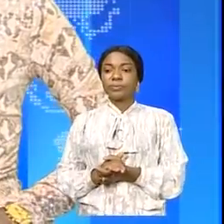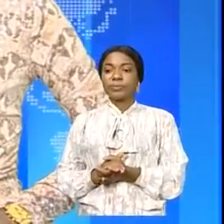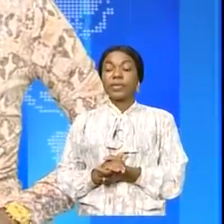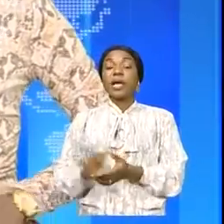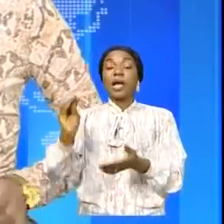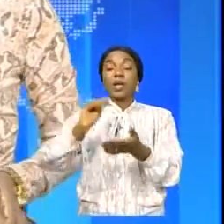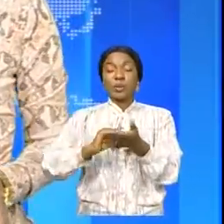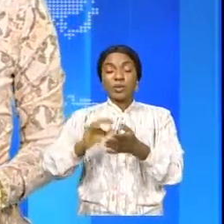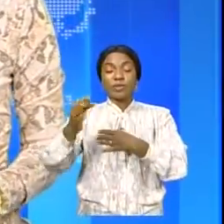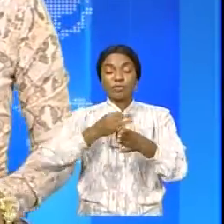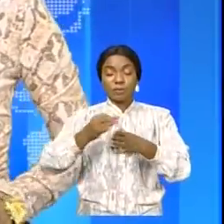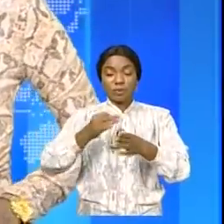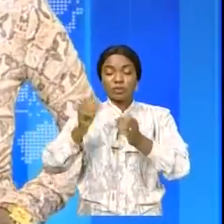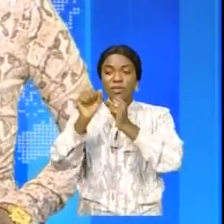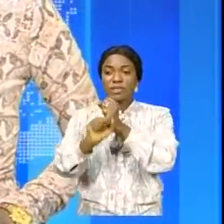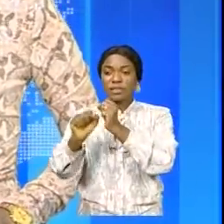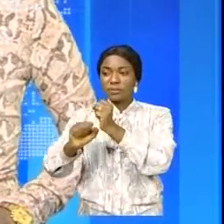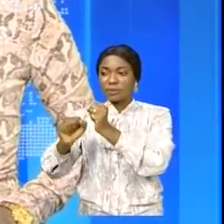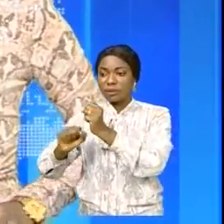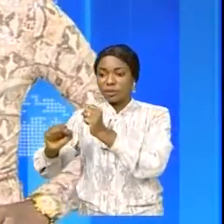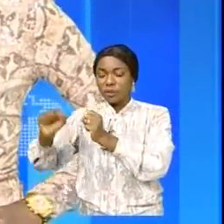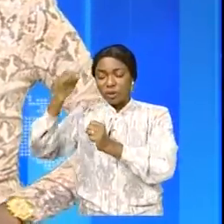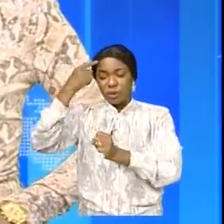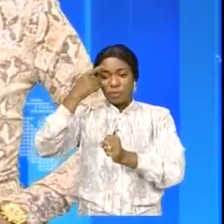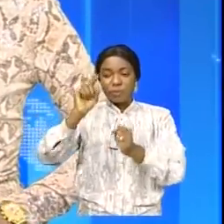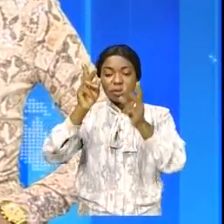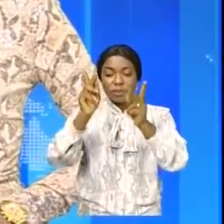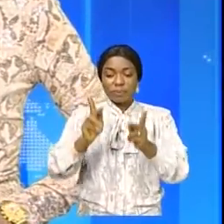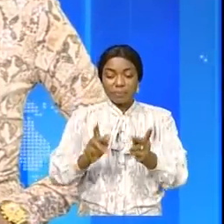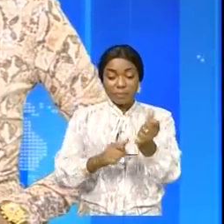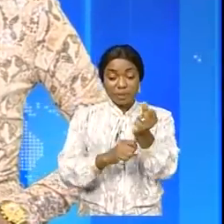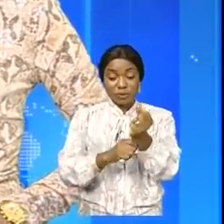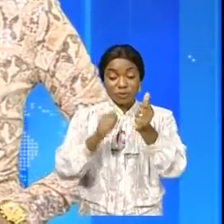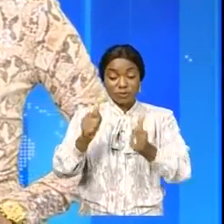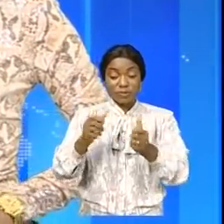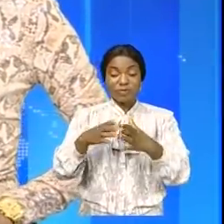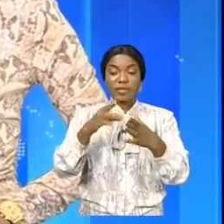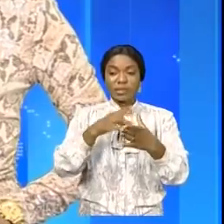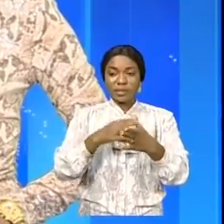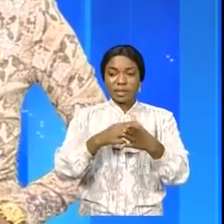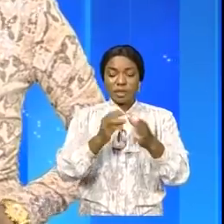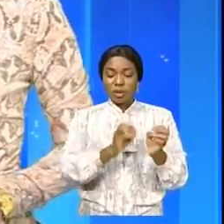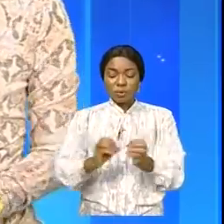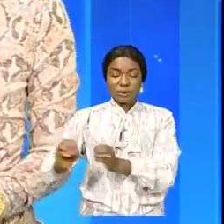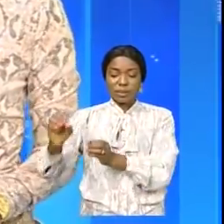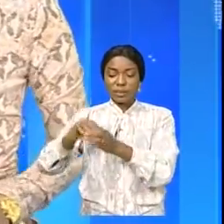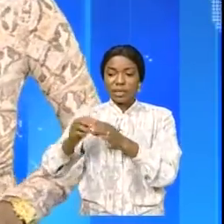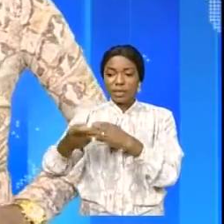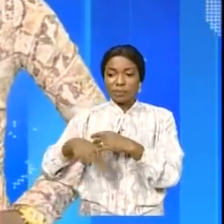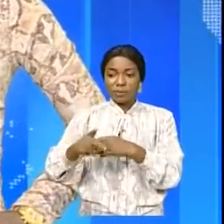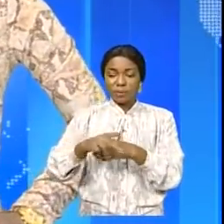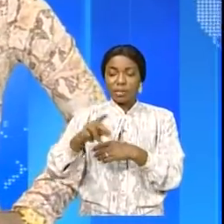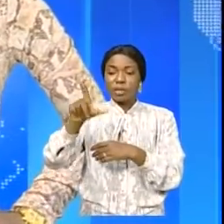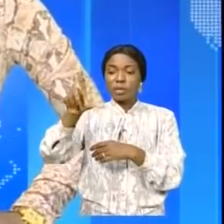Puis une formation de sensibilisation à l'attention de personnes vivant avec handicap a été organisée dans la province de